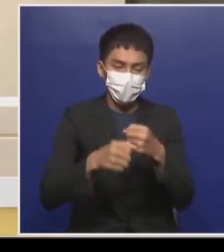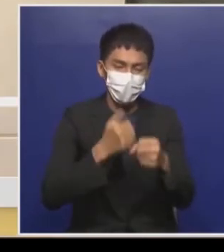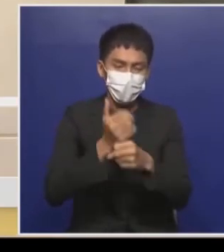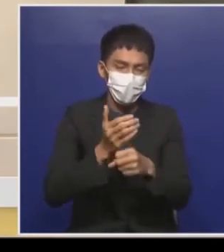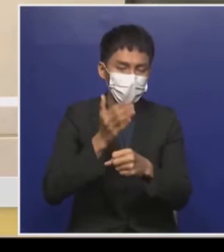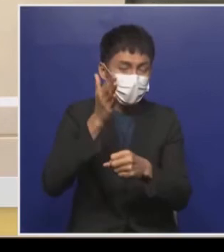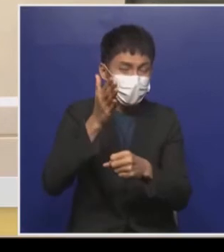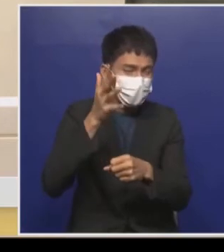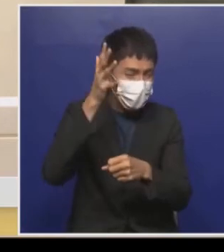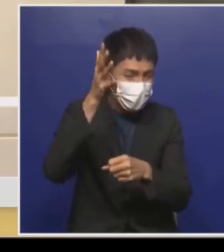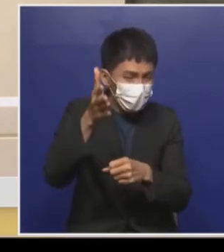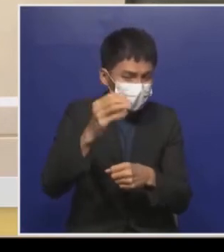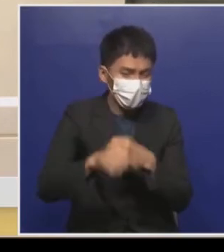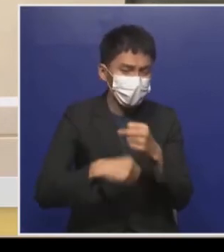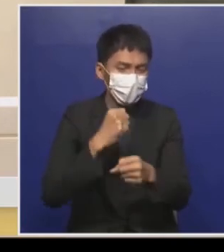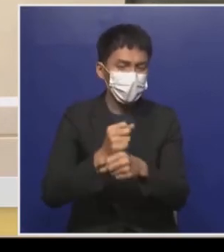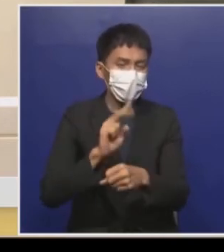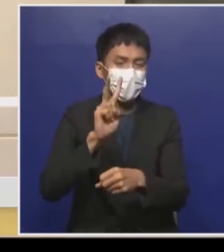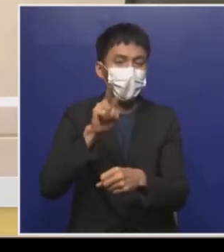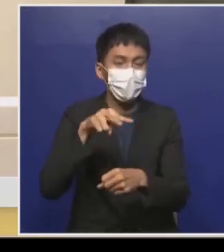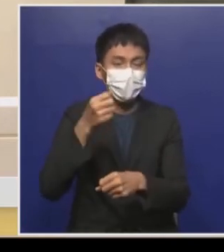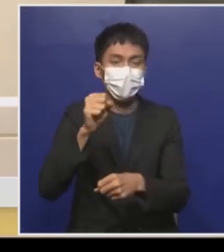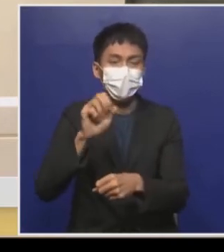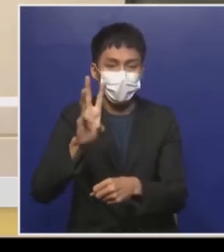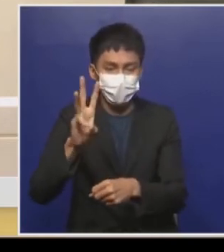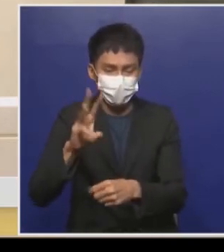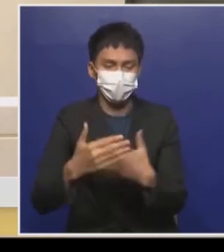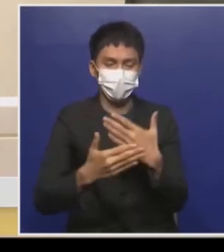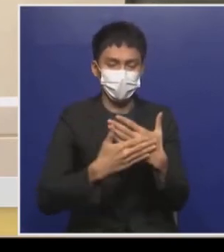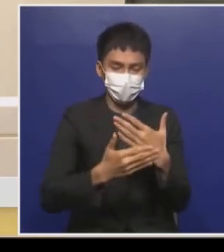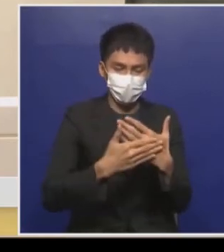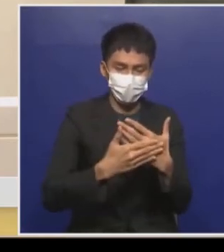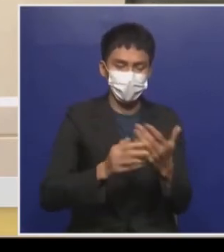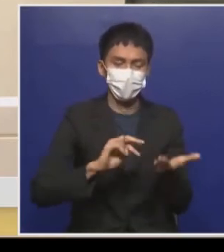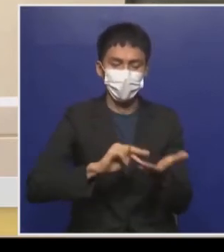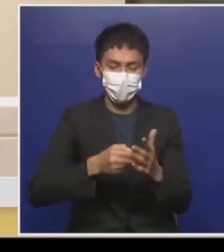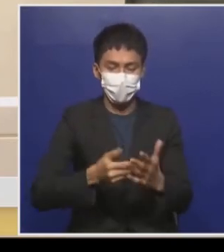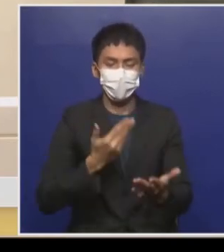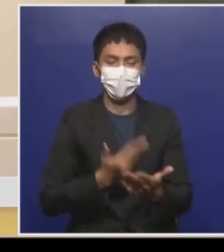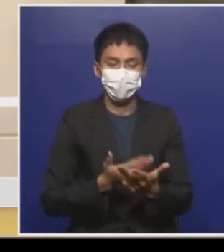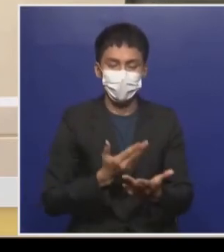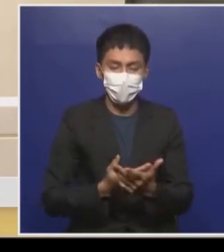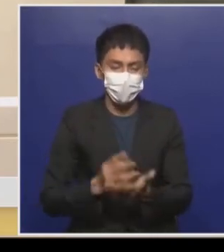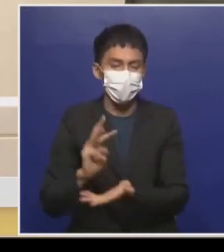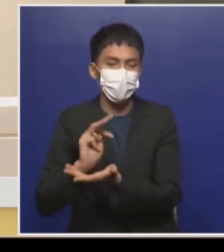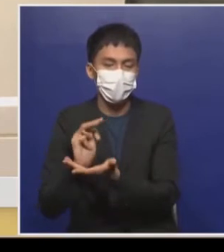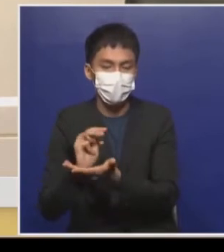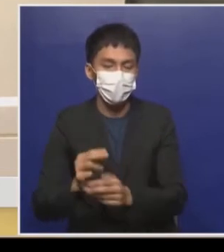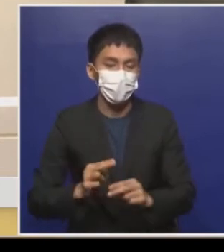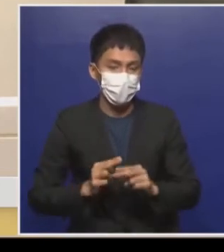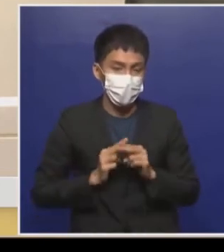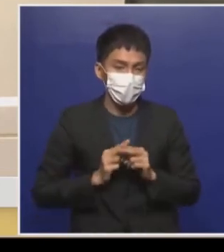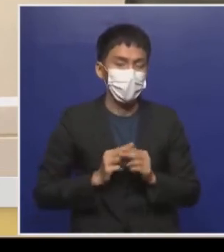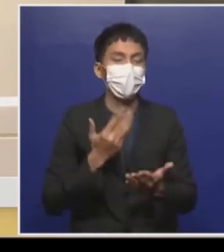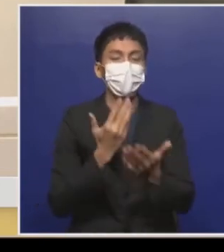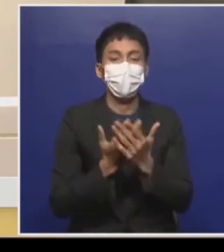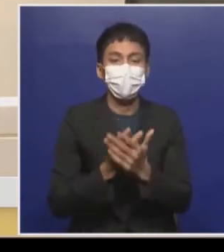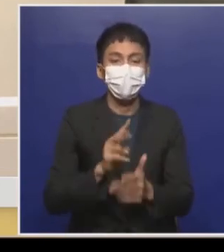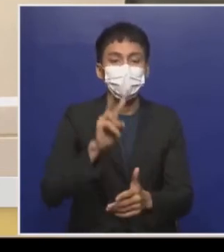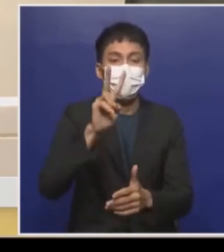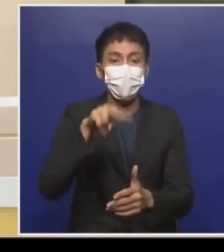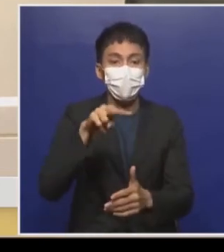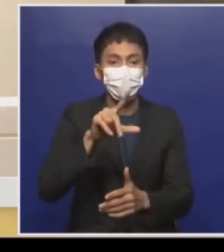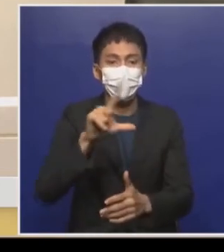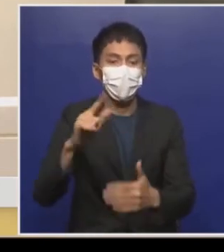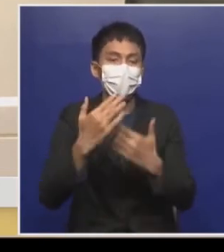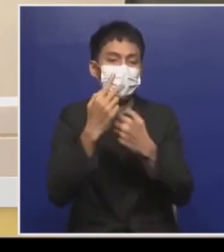2016 Bill Gates นั้ได้ใช้งบประมาณตนเอง จโนิทธตนเอง 2,000 ล้านเหลียนพัฒนา